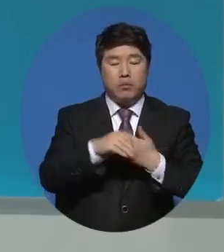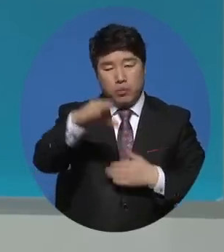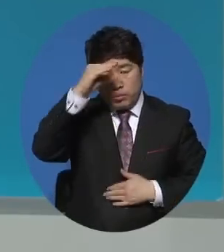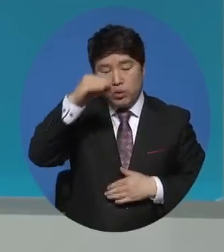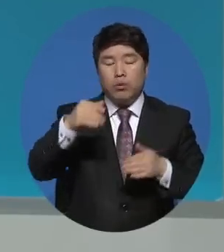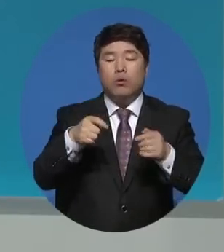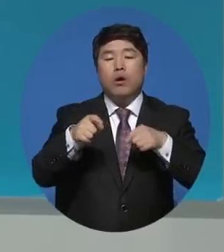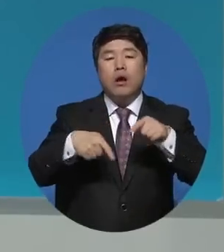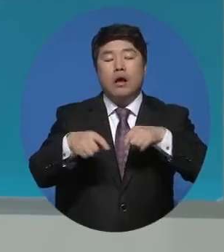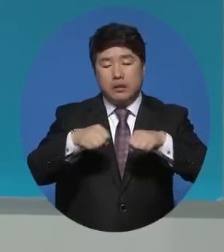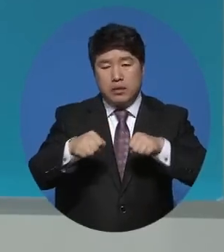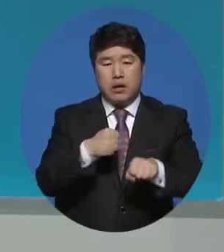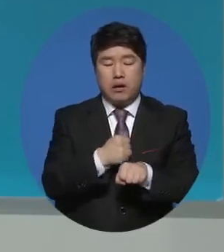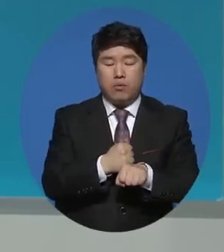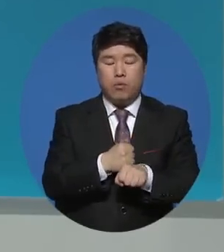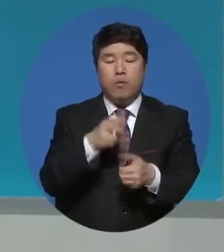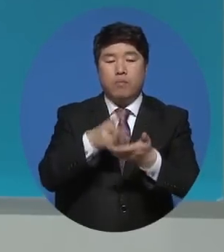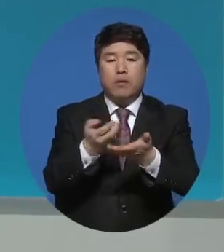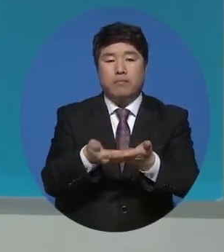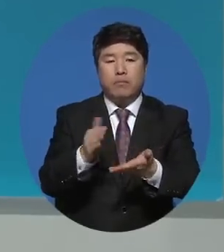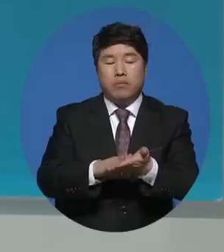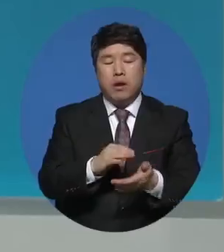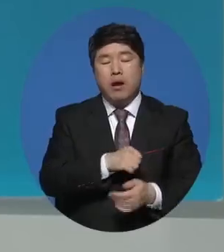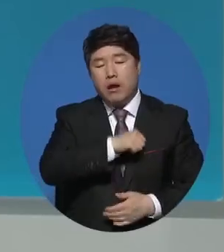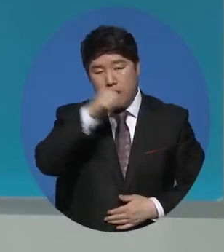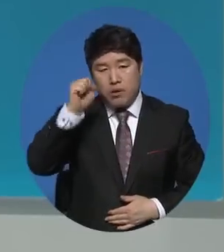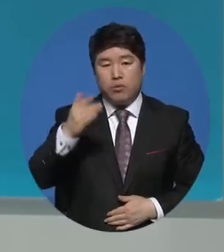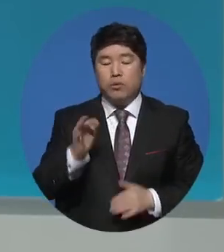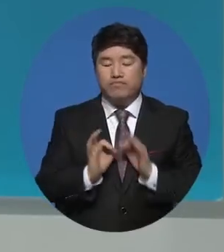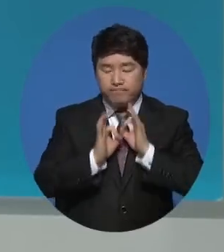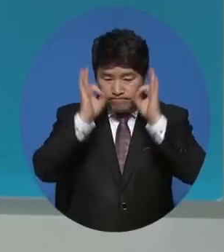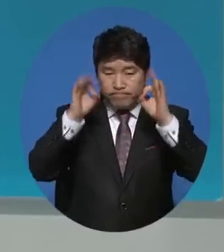개헌을 통과시킬 수 있도록 최선을